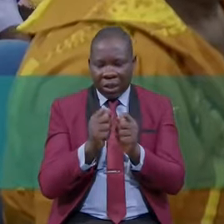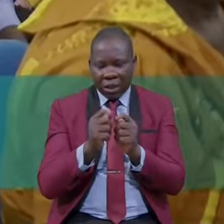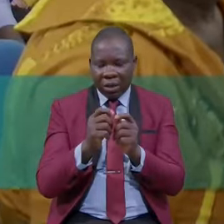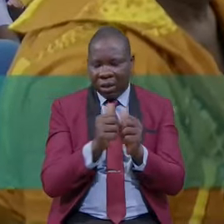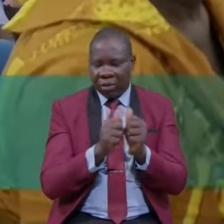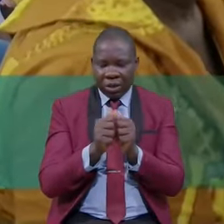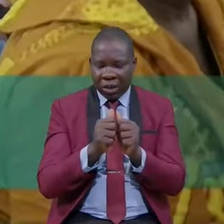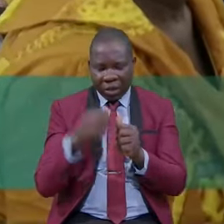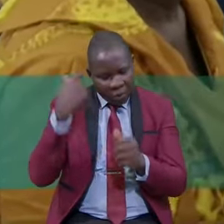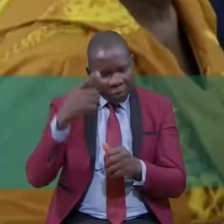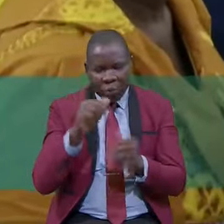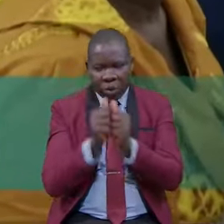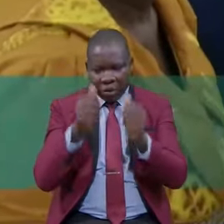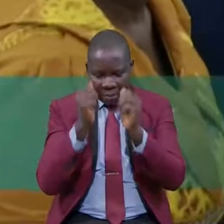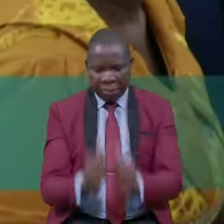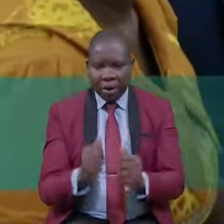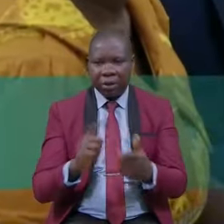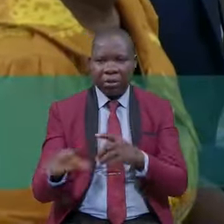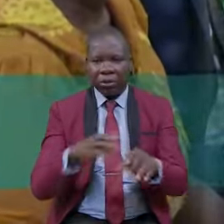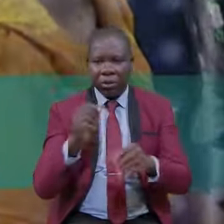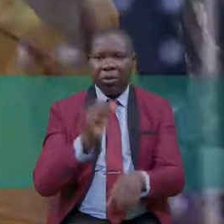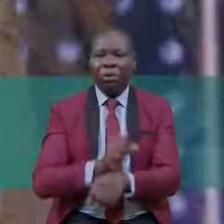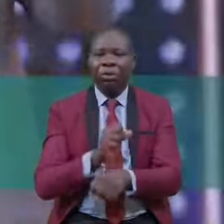L'œuvre de Dieu ne se fait pas de cette manière.